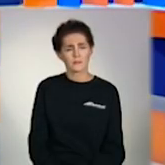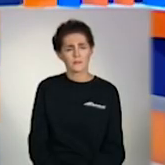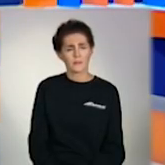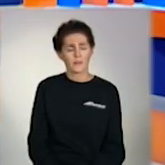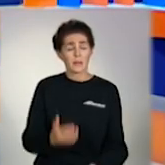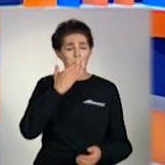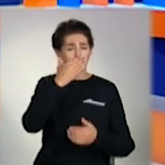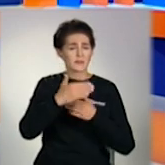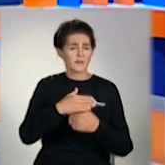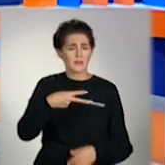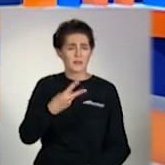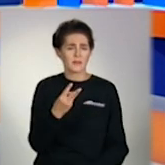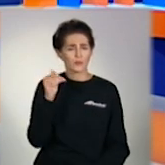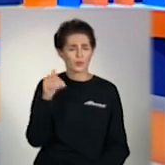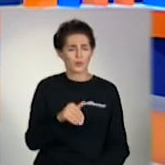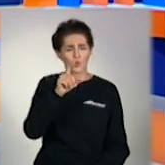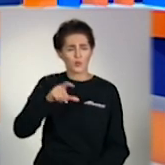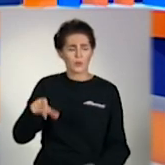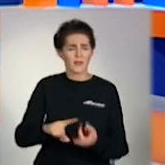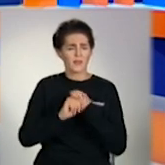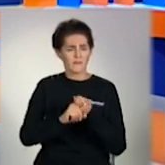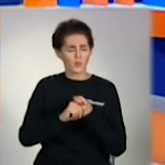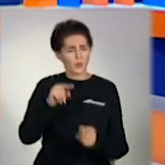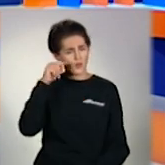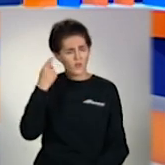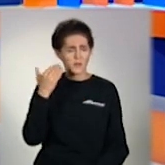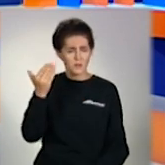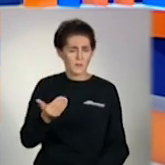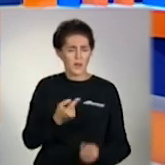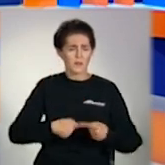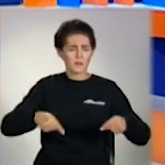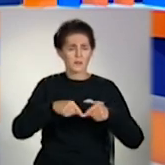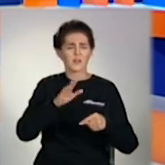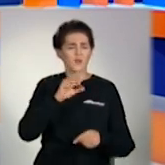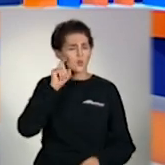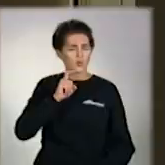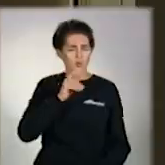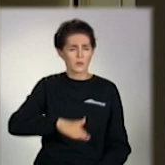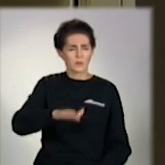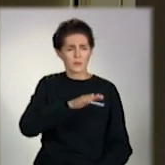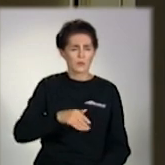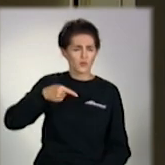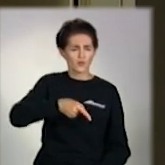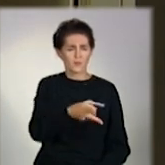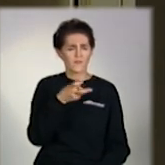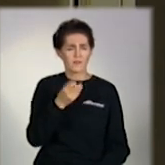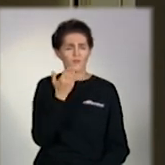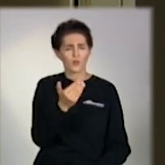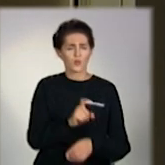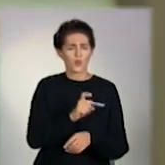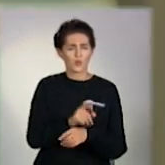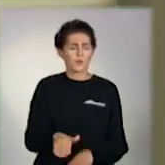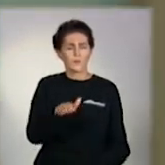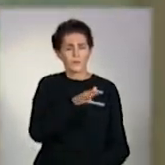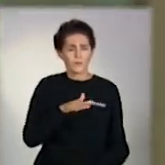Понад 23 тисячі інфікованих коронавірусом виявили за добу в Україні. З них 1200 – це жителі Донеччини і